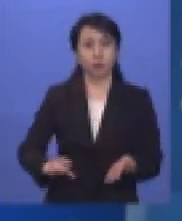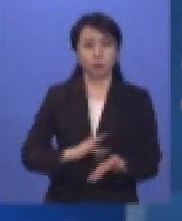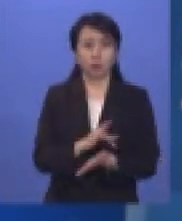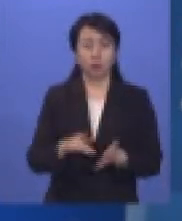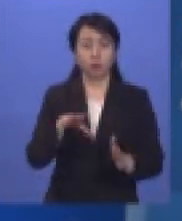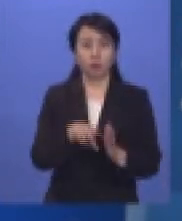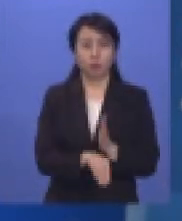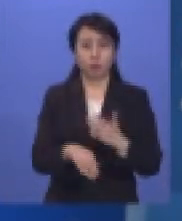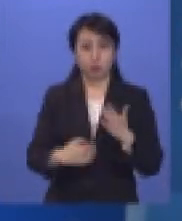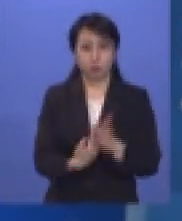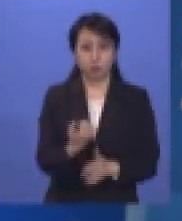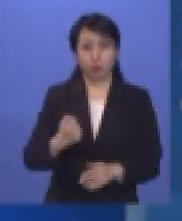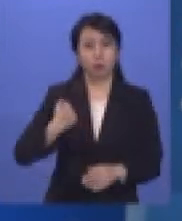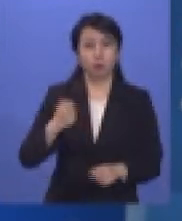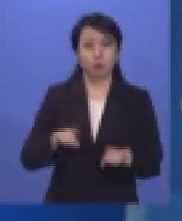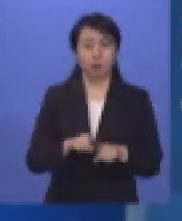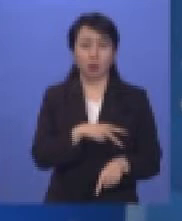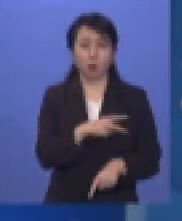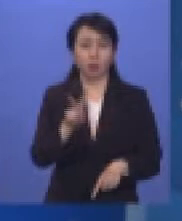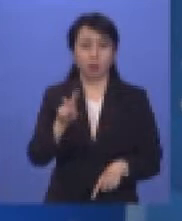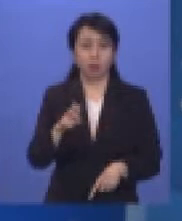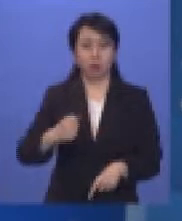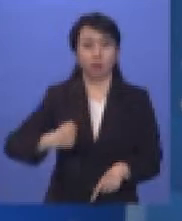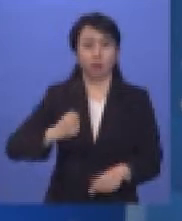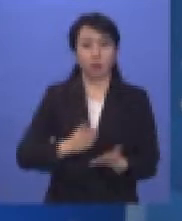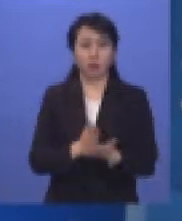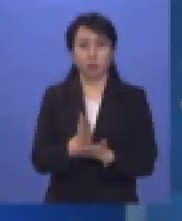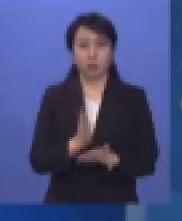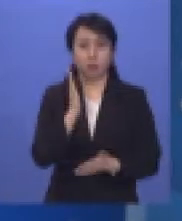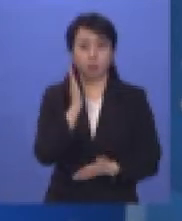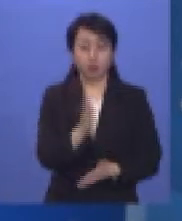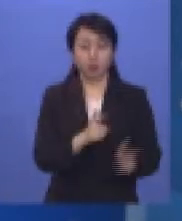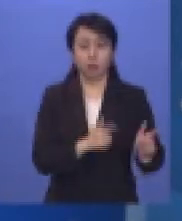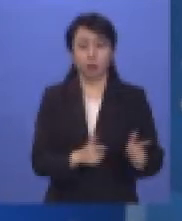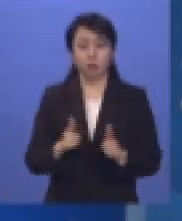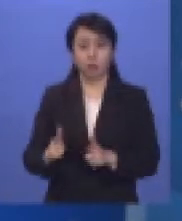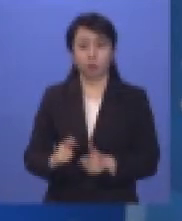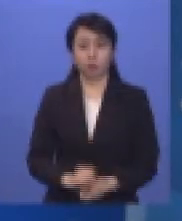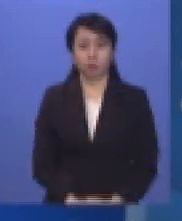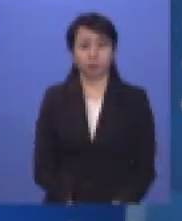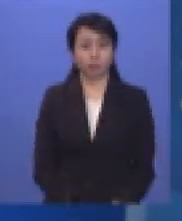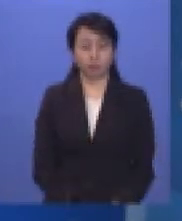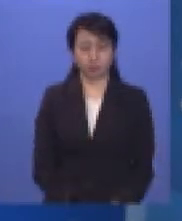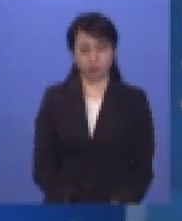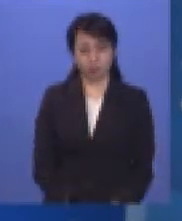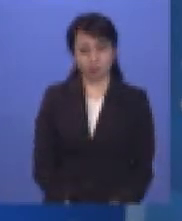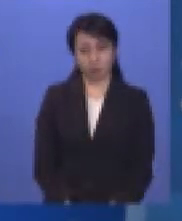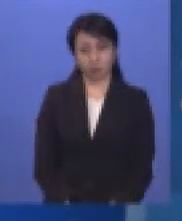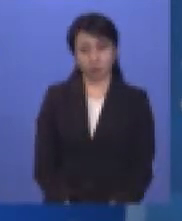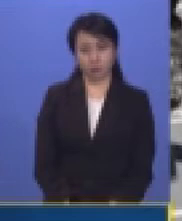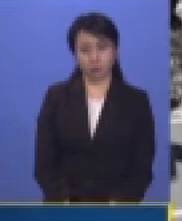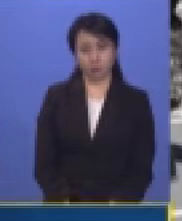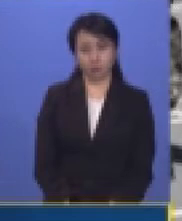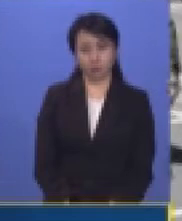в областном центре, пополнилась новобранцами. Так, около 200 военнослужащих пройдут подготовку. С подробностями наш